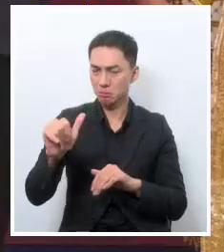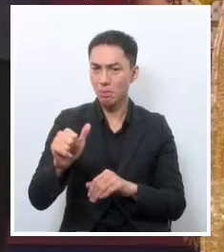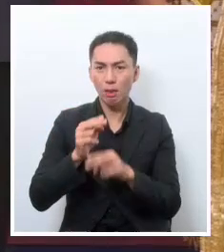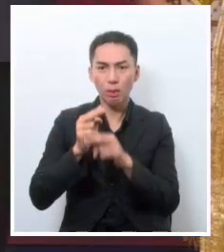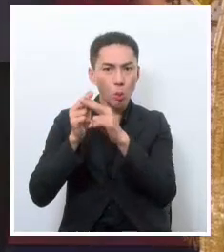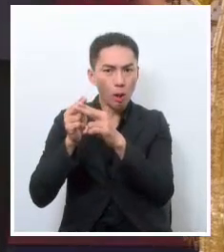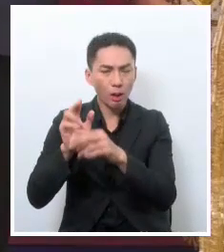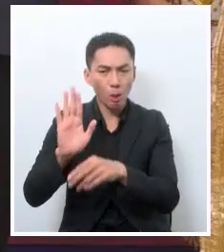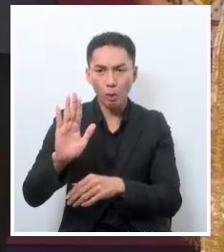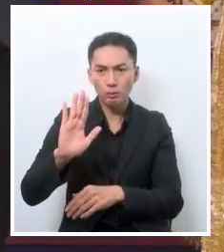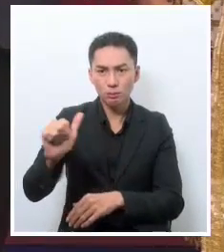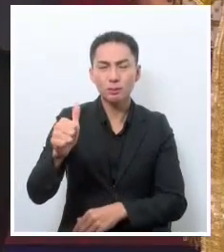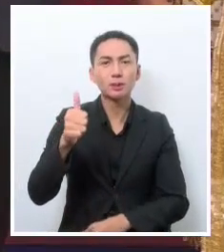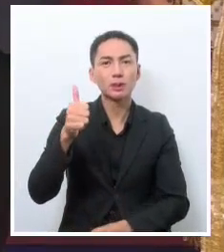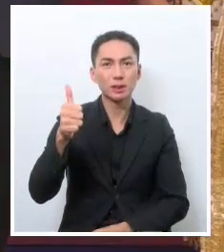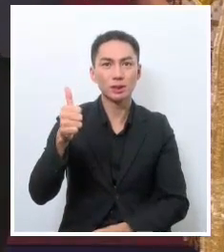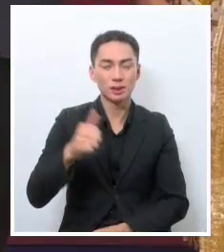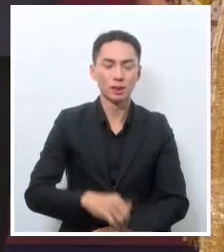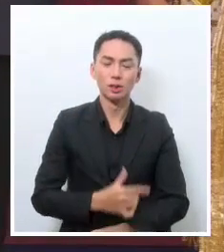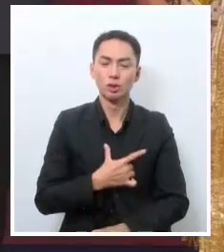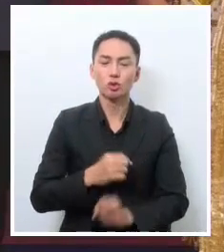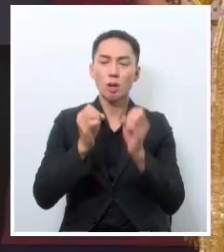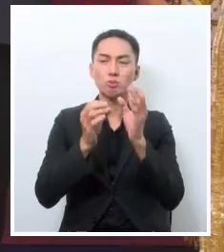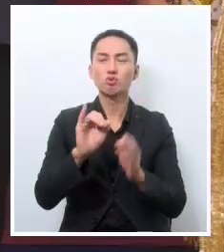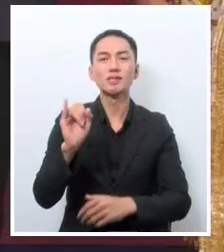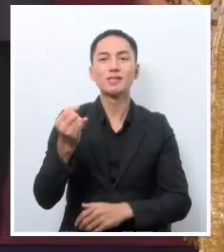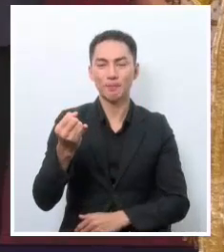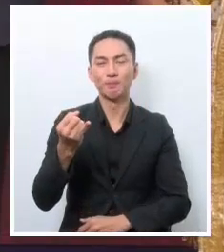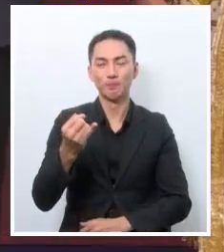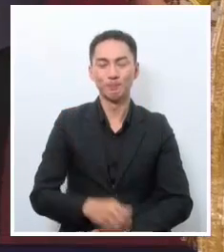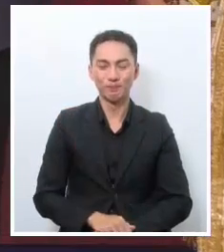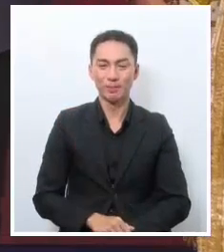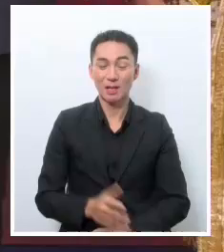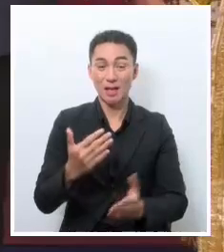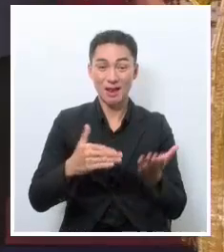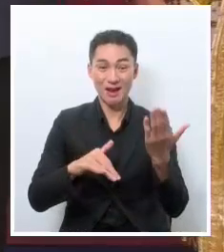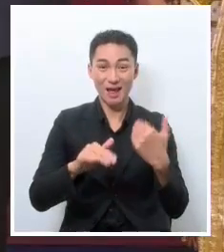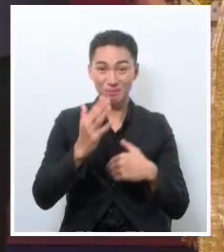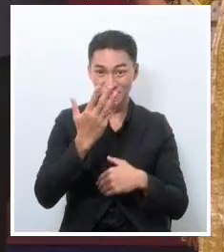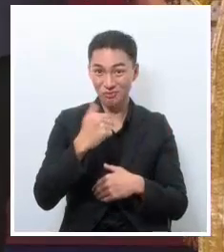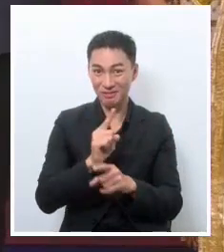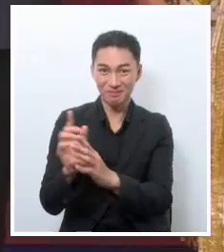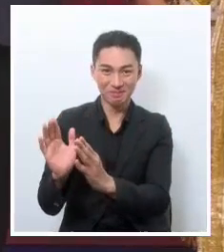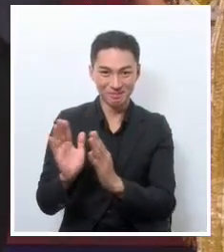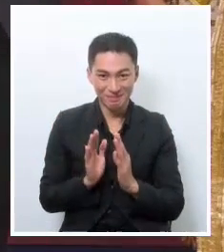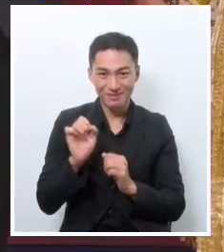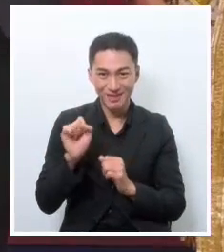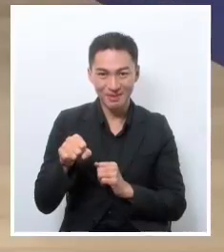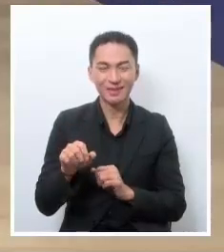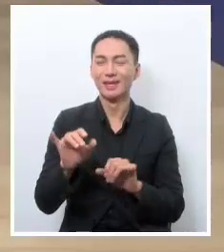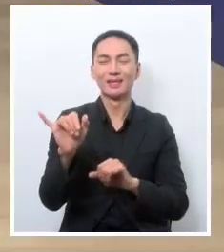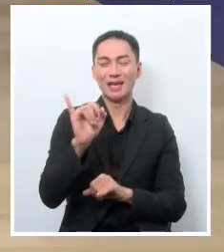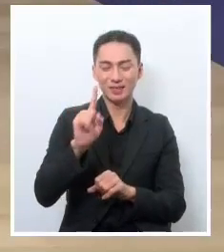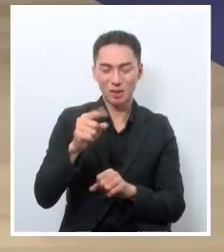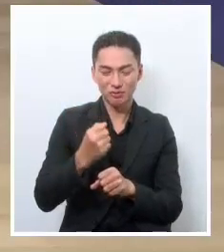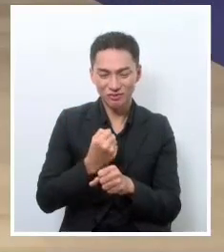อืแสดงว่าเราชื่นชอบคุณครูเจี๊ยบมานานแล้วนะแสดงว่าจะต้องรำได้สวยเหมือนกับครูเจี๊ยบเลยนะยังค่ะยังใช่มั้ยครับยังต้องฝึก